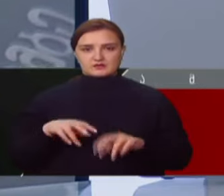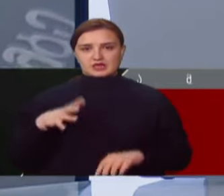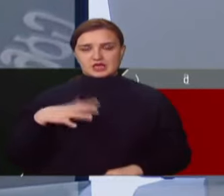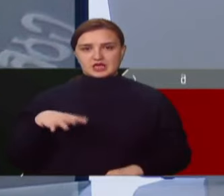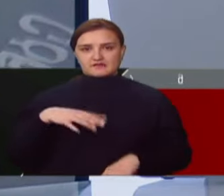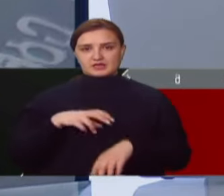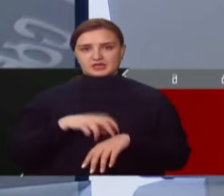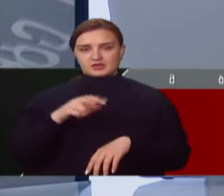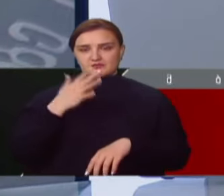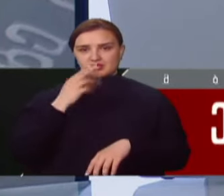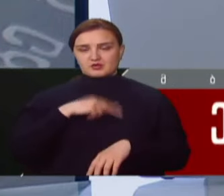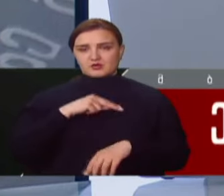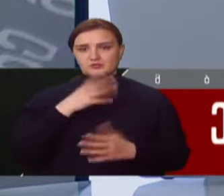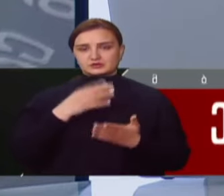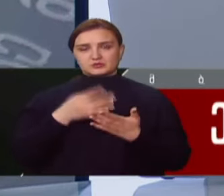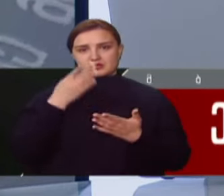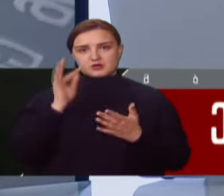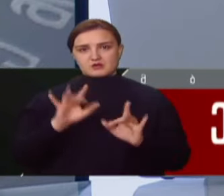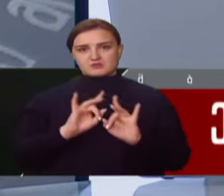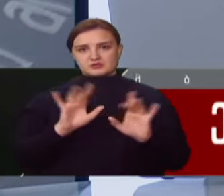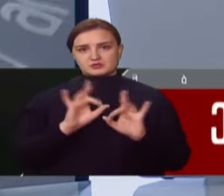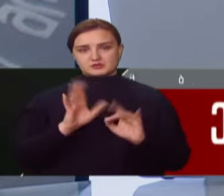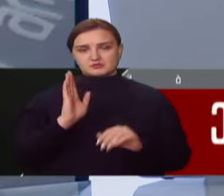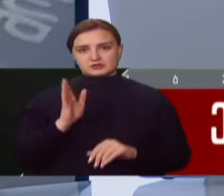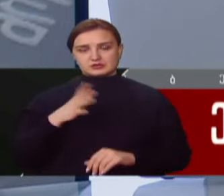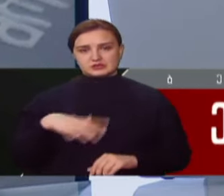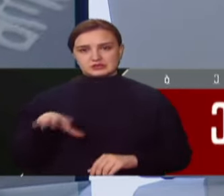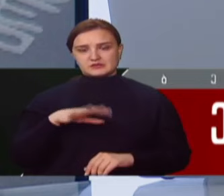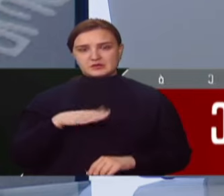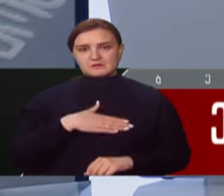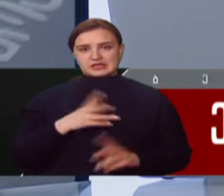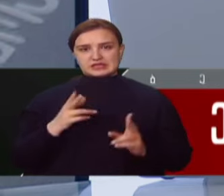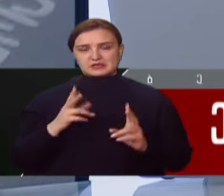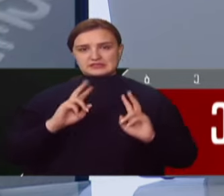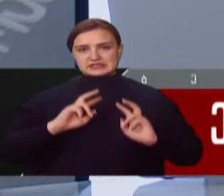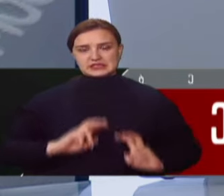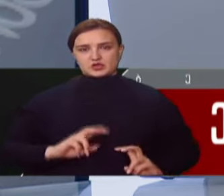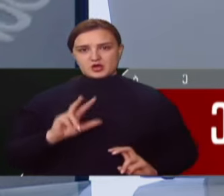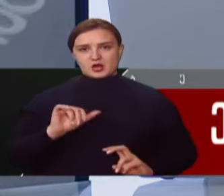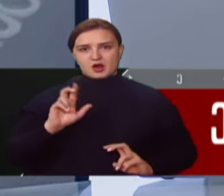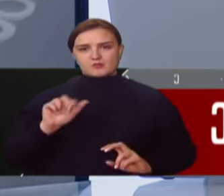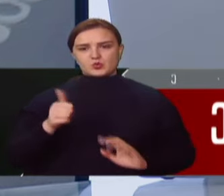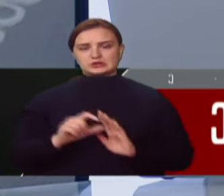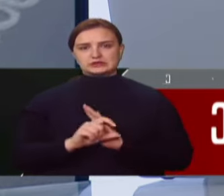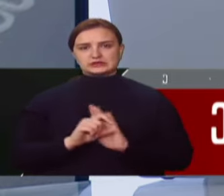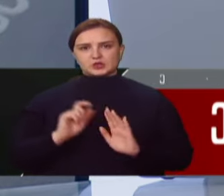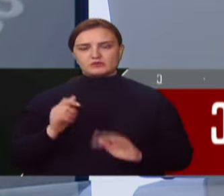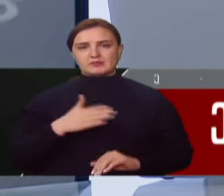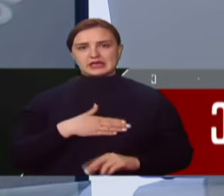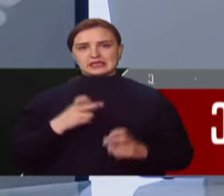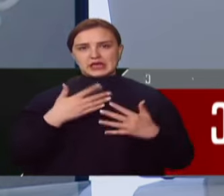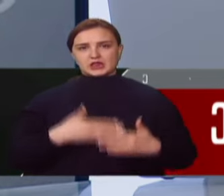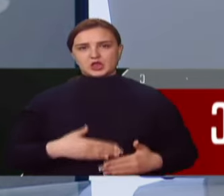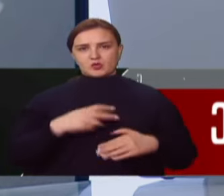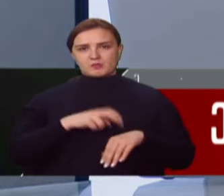ქართველი ექიმები უცხოელ კოლეგებს საკუთარ გამოცდილებას გაუზიარებენ საქართველოს მკერდის კიბოსკრინინგის ავი სტატუსი მიიღო. ეს ნიშნავს, რომ მკერდის